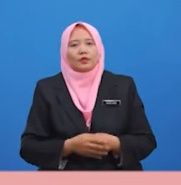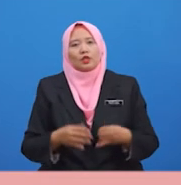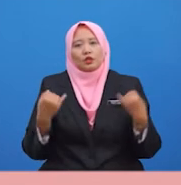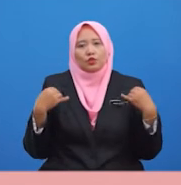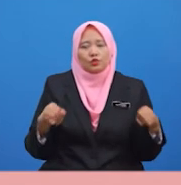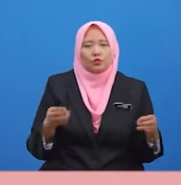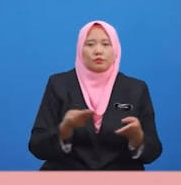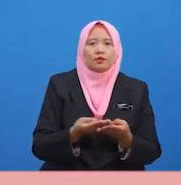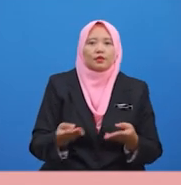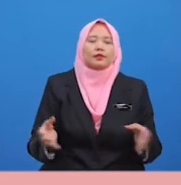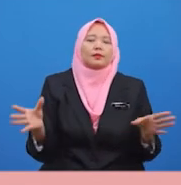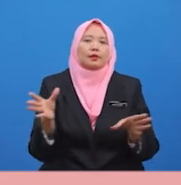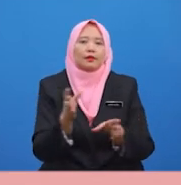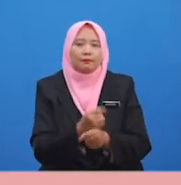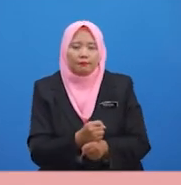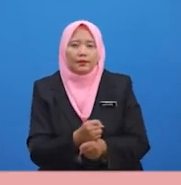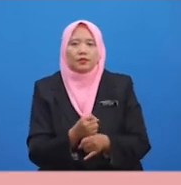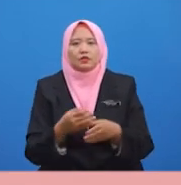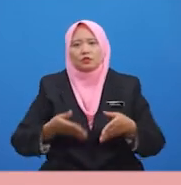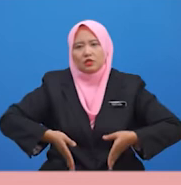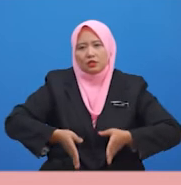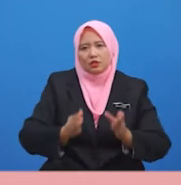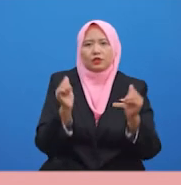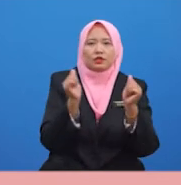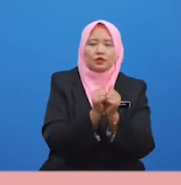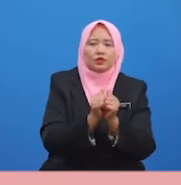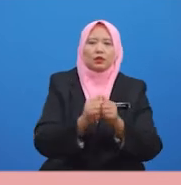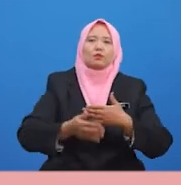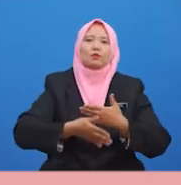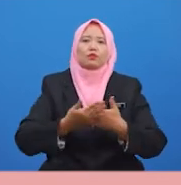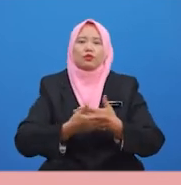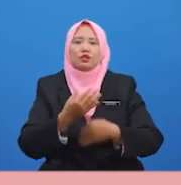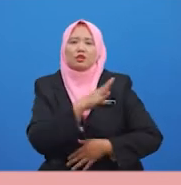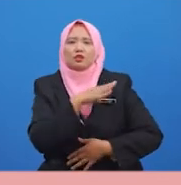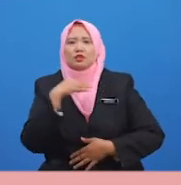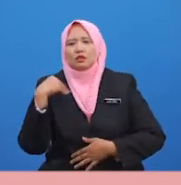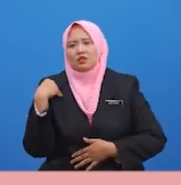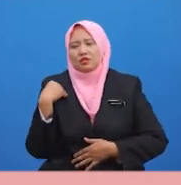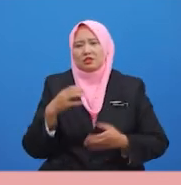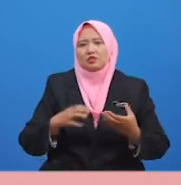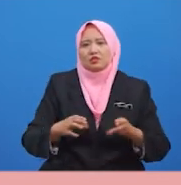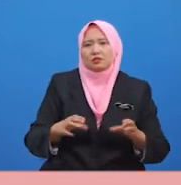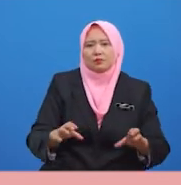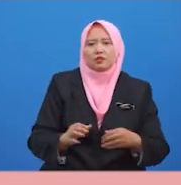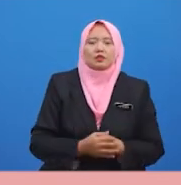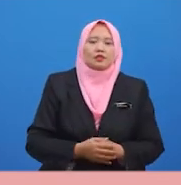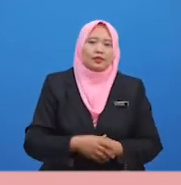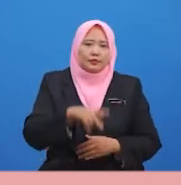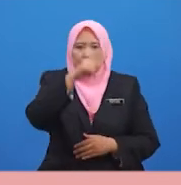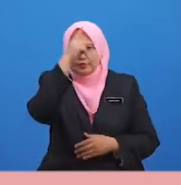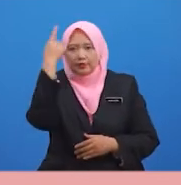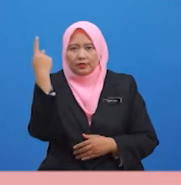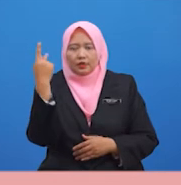Jual beli dapat dijalankan dengan lebih mudah dan cepat adalah isi